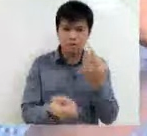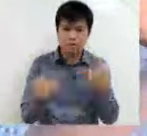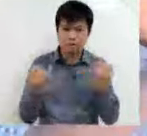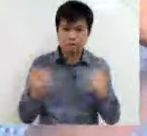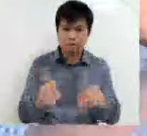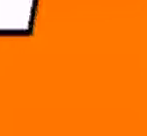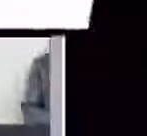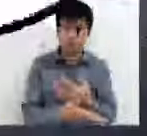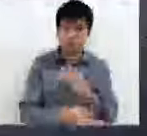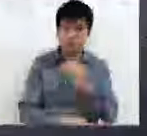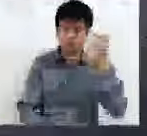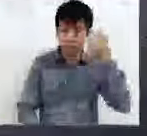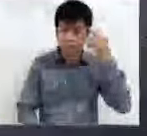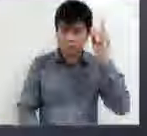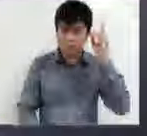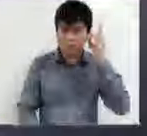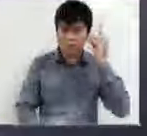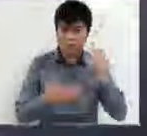Peña.